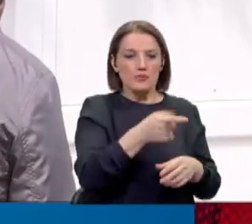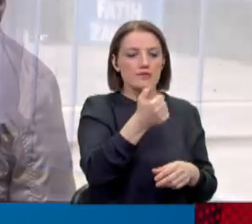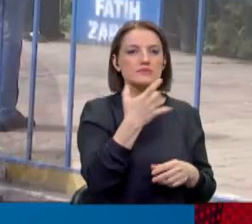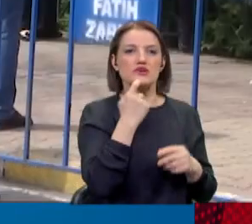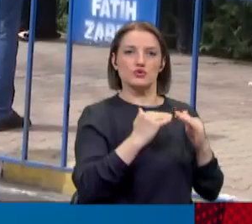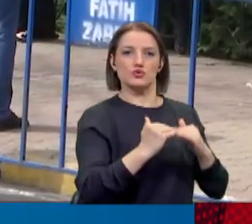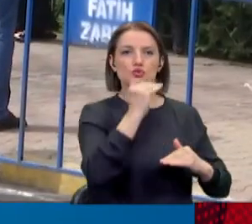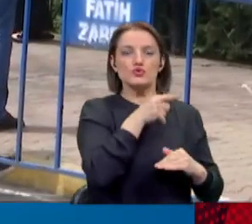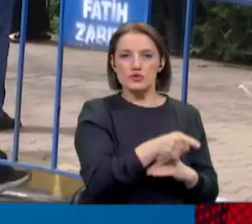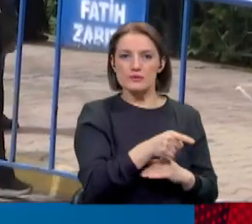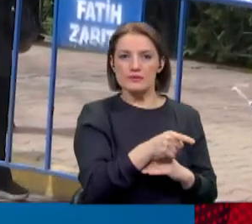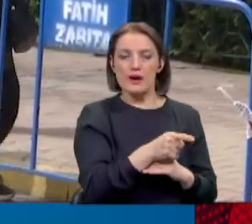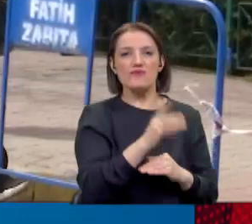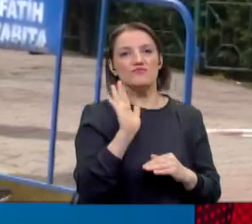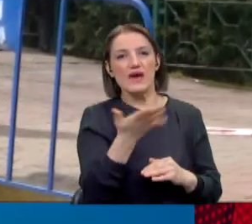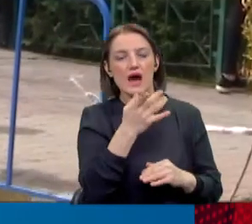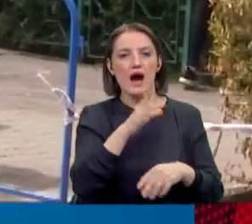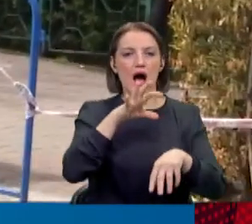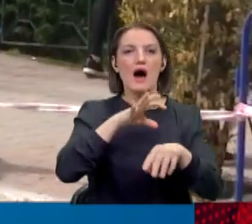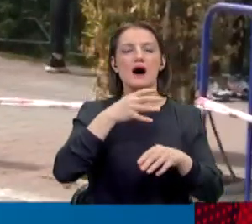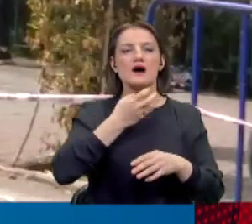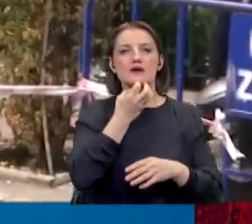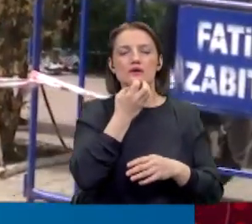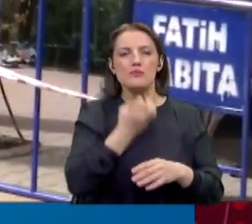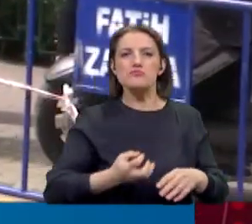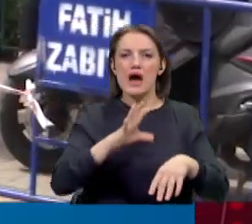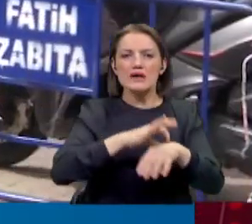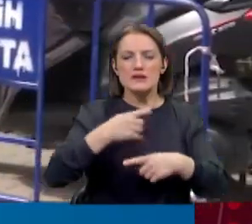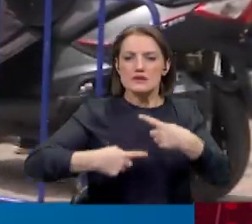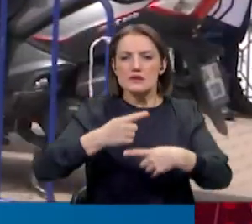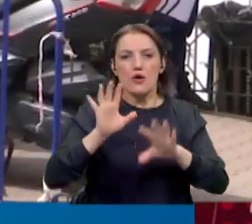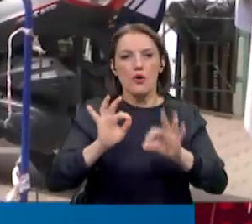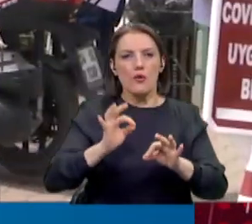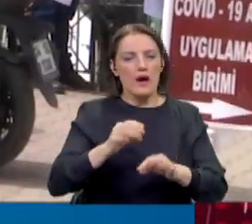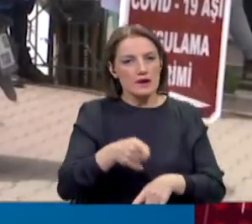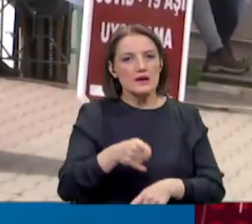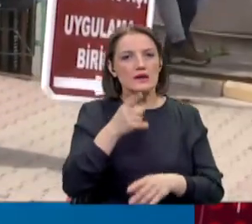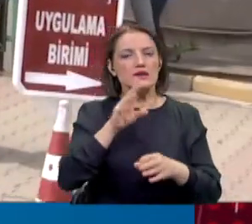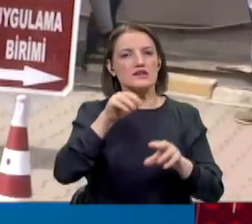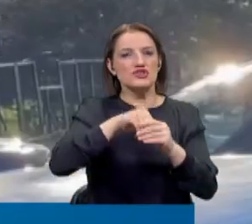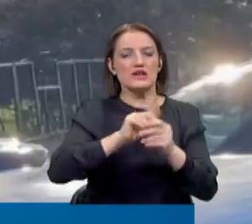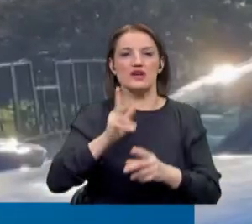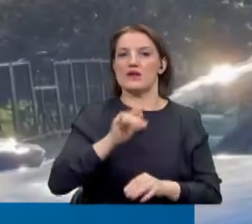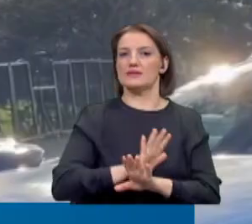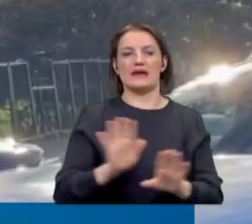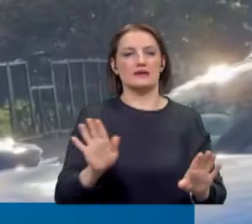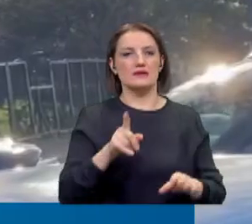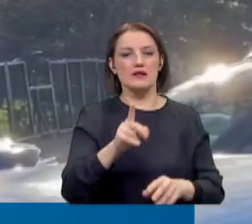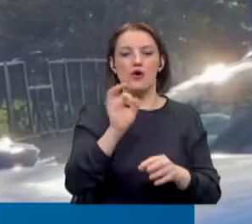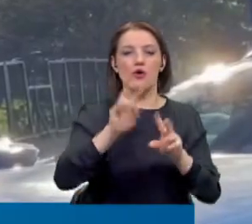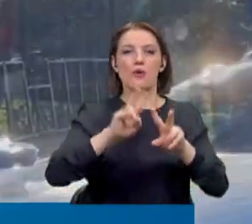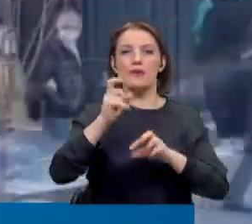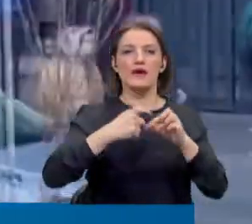65 yaşın üzerindekiler veya altta yatan hastalığı bulunanlar bağışıklık yetmezliği bulunanlar için geçerlidir yani